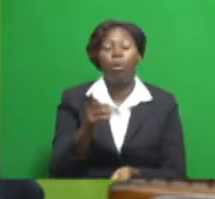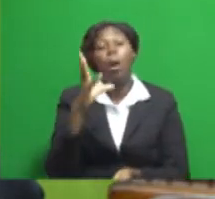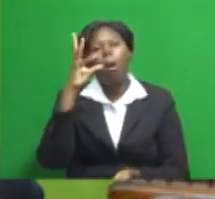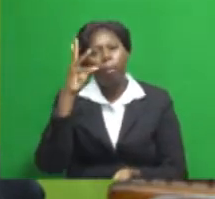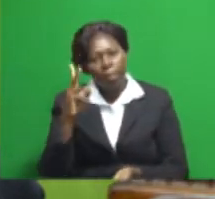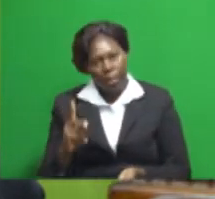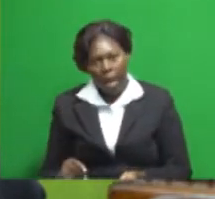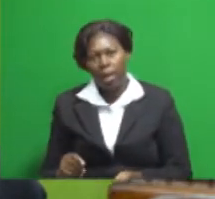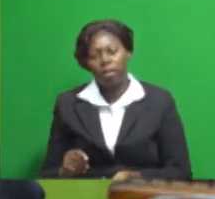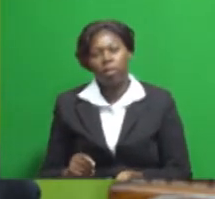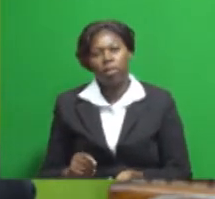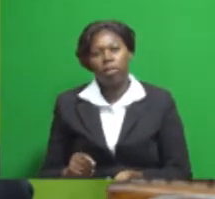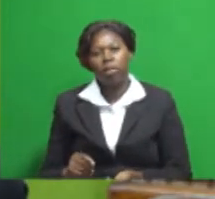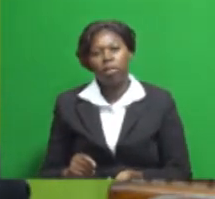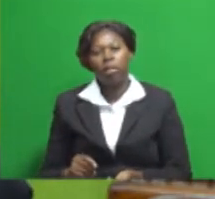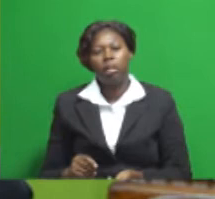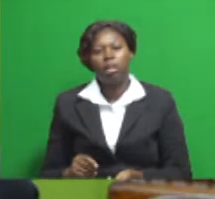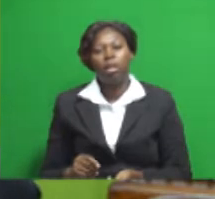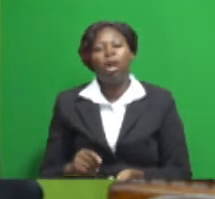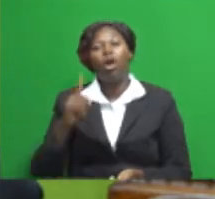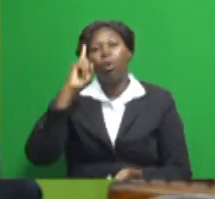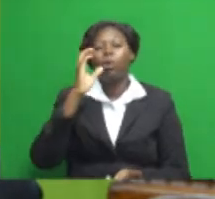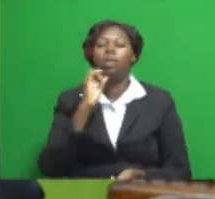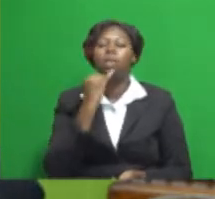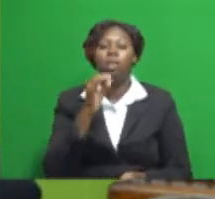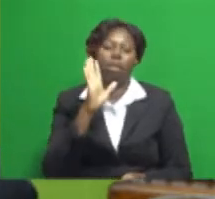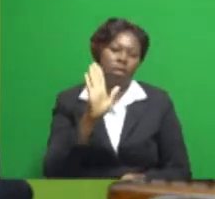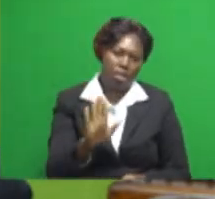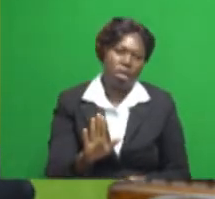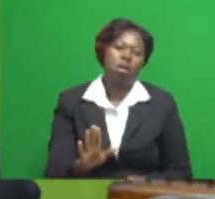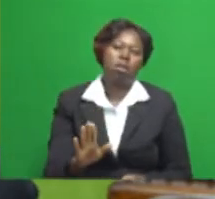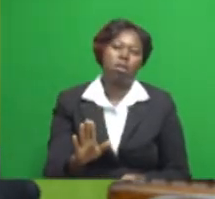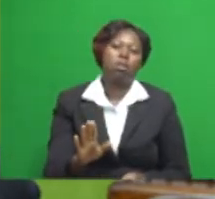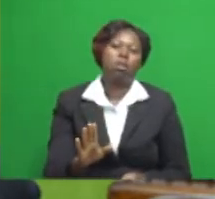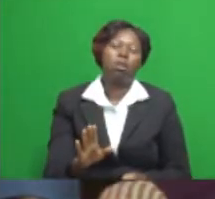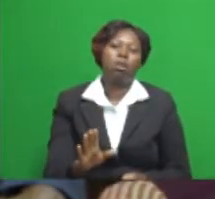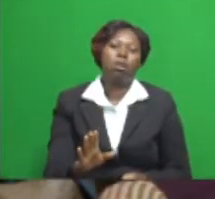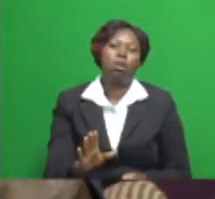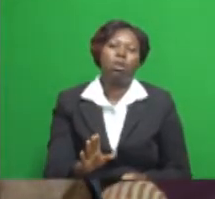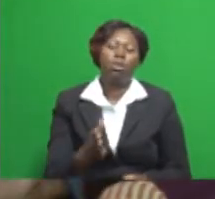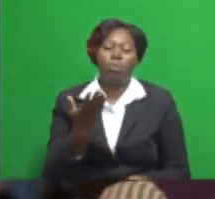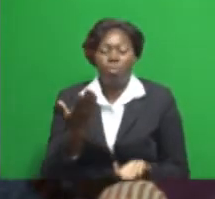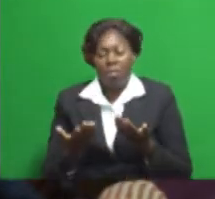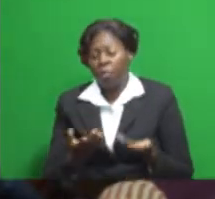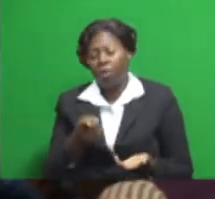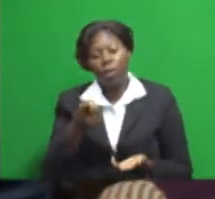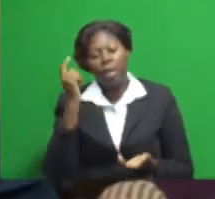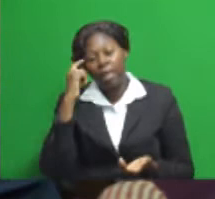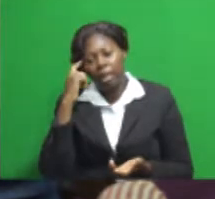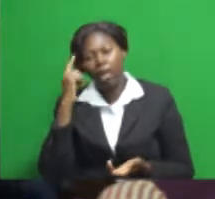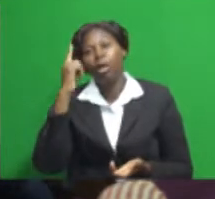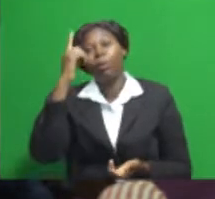zvinoita kunge Mwari asipo Mwari uyu achiri kutombopindira here kurwira kana kuti ndipapa bedza Mwari achiri kupindira nekuti Mwari